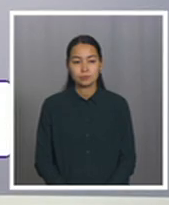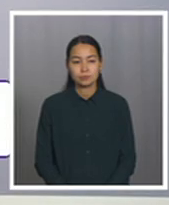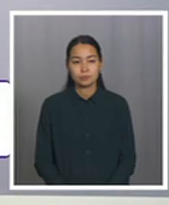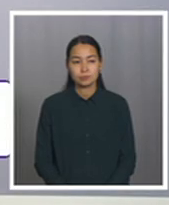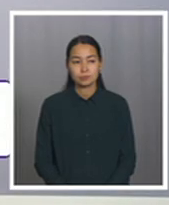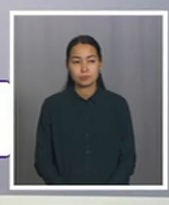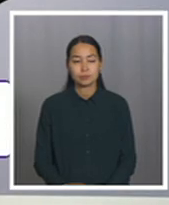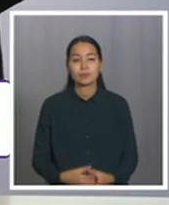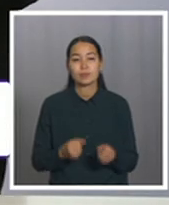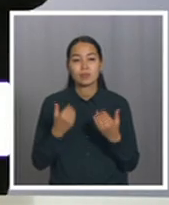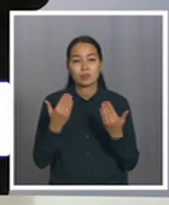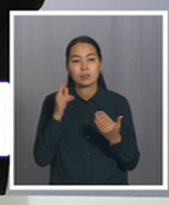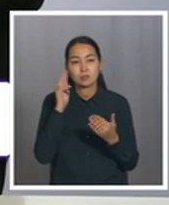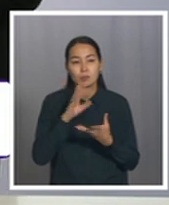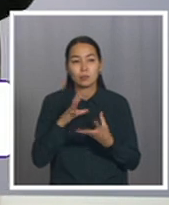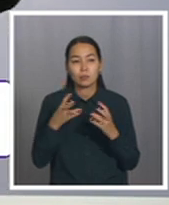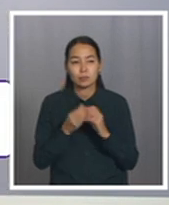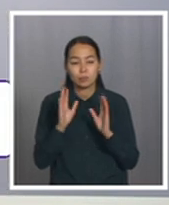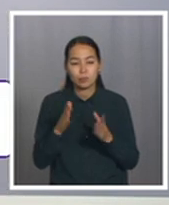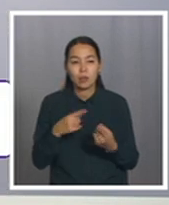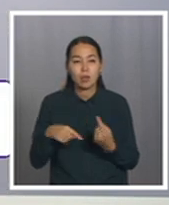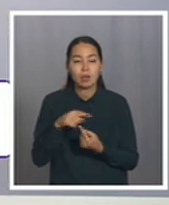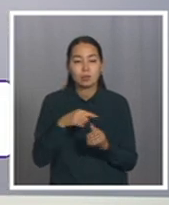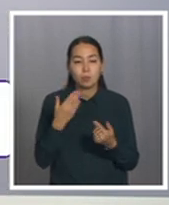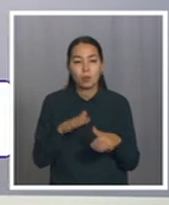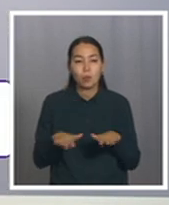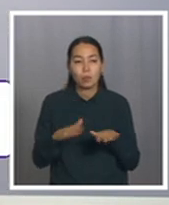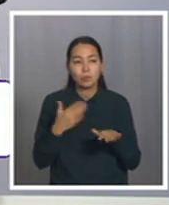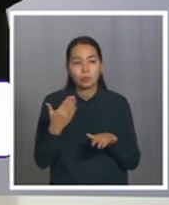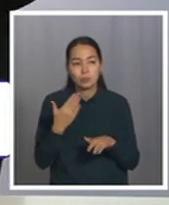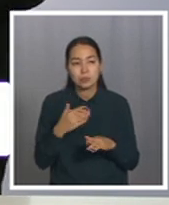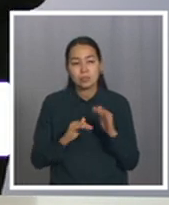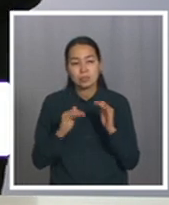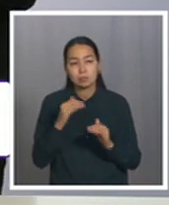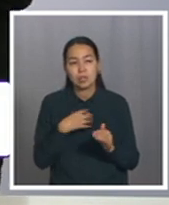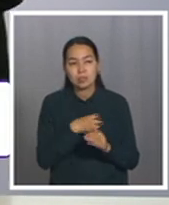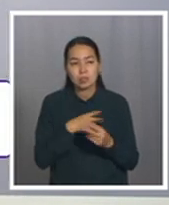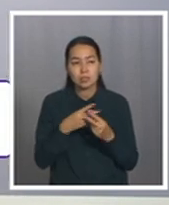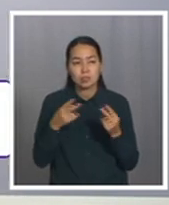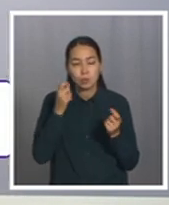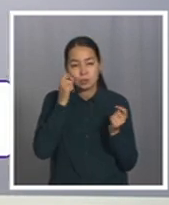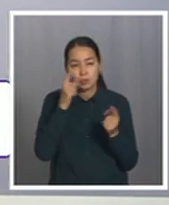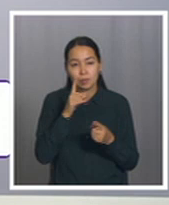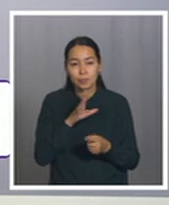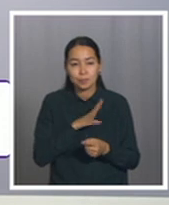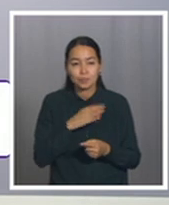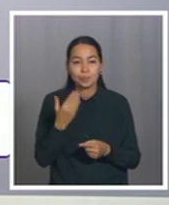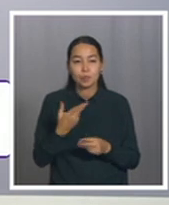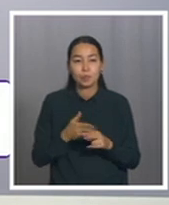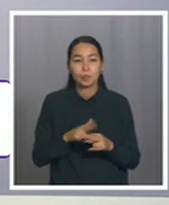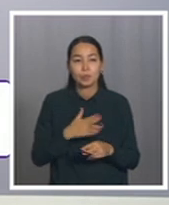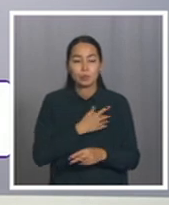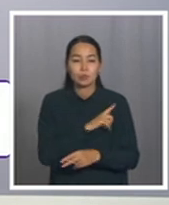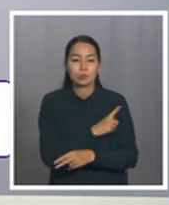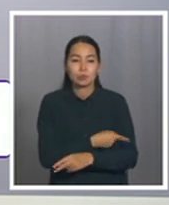Енді бүгінгі сабағымызды қорытындылайтын болсақ, біз айналмалы қозғалыс динамикасының негізгі теңдеуімен таныстық. Яғни ол біздегі күштердің